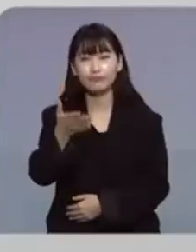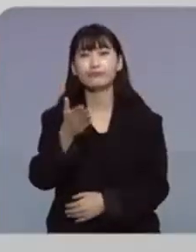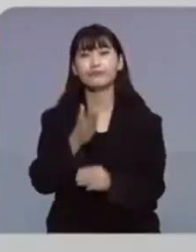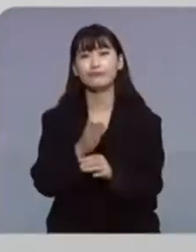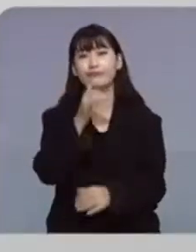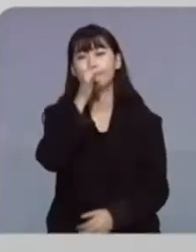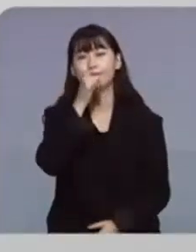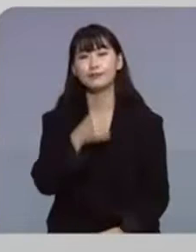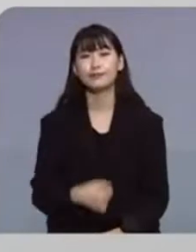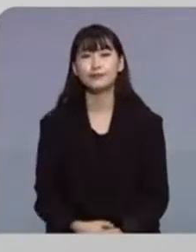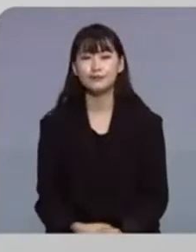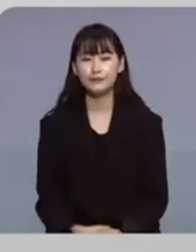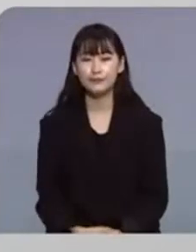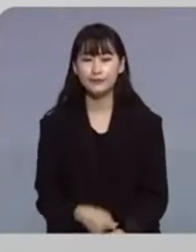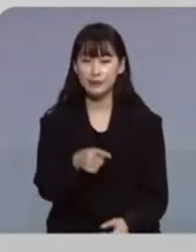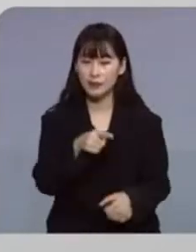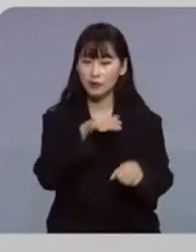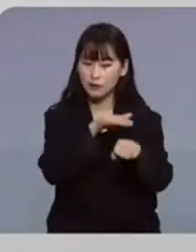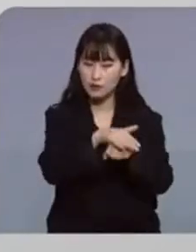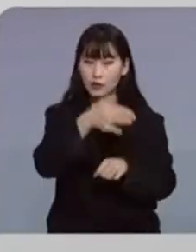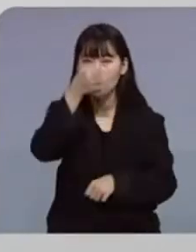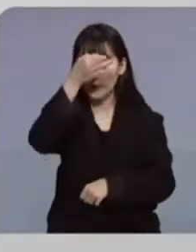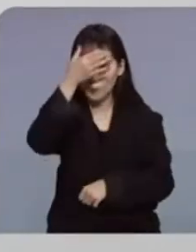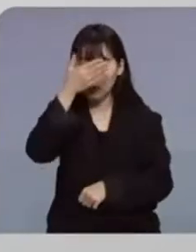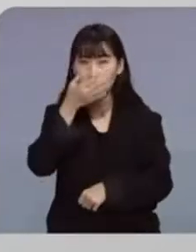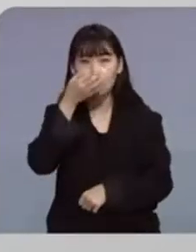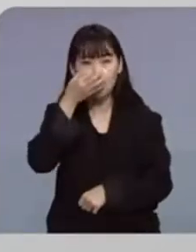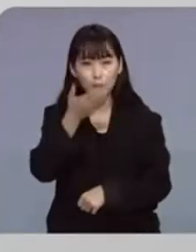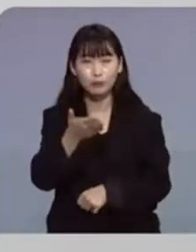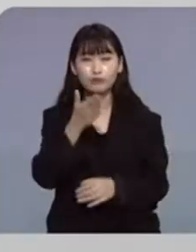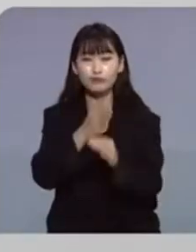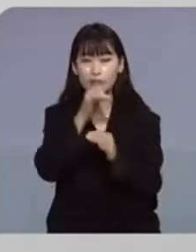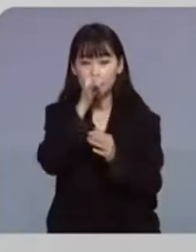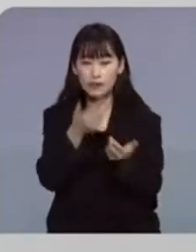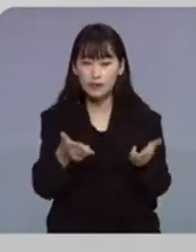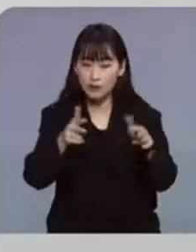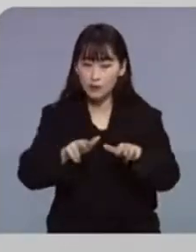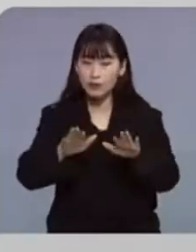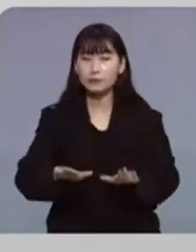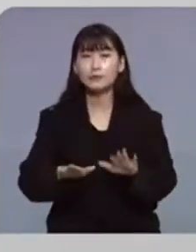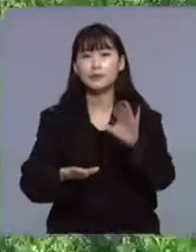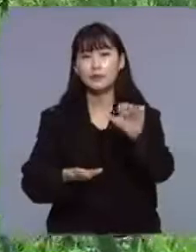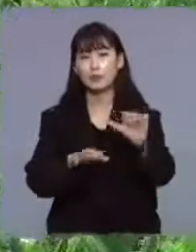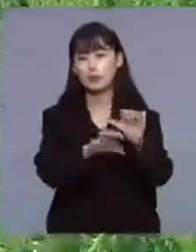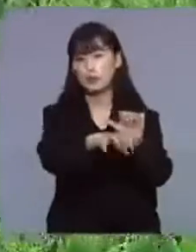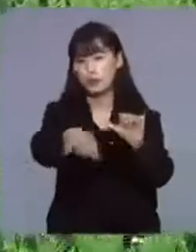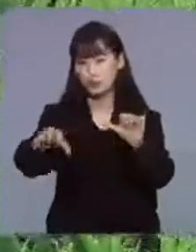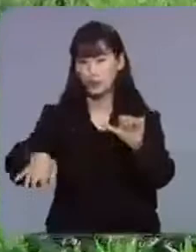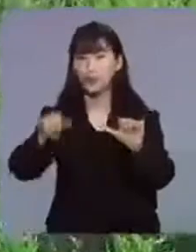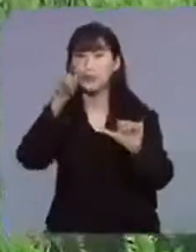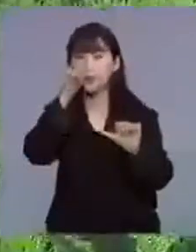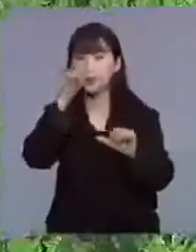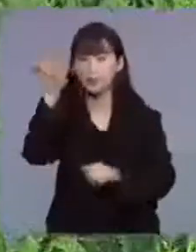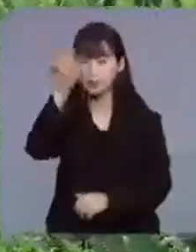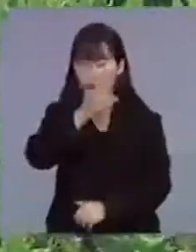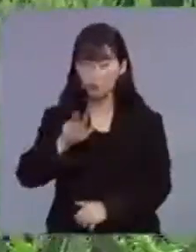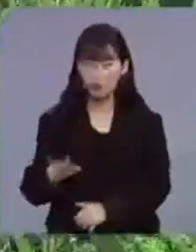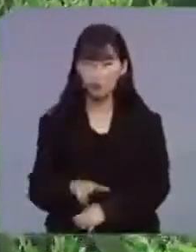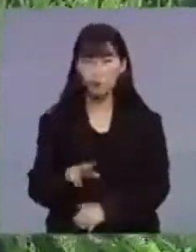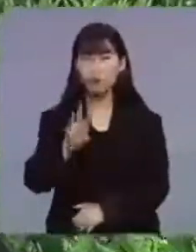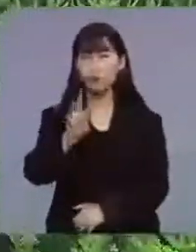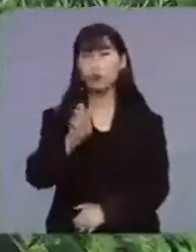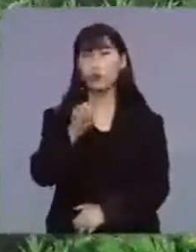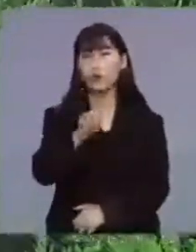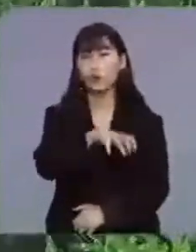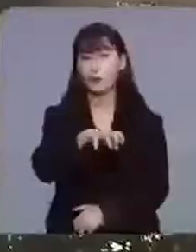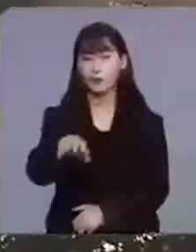마음으로. 이런 방식으로 무료 개방한 전북 지역 민간 정원은 현재 5곳입니다. 전국에는 31곳이 등록돼